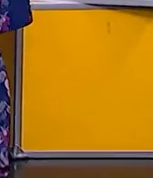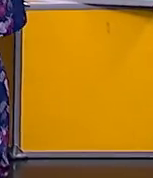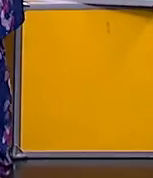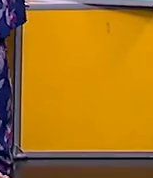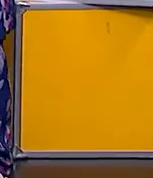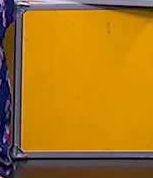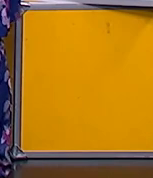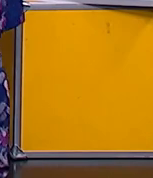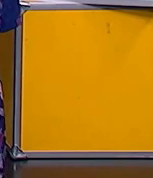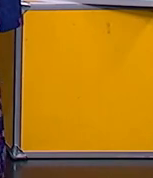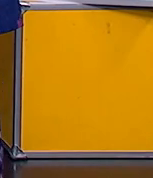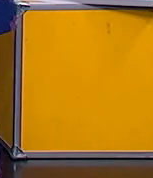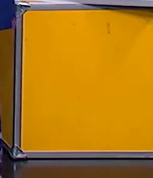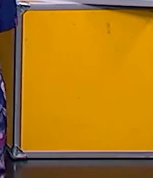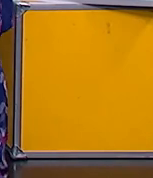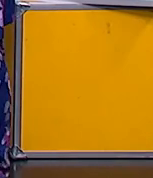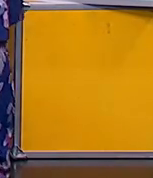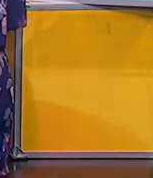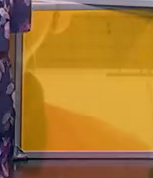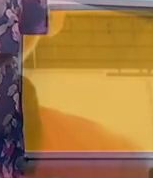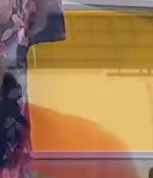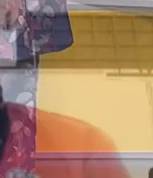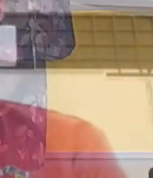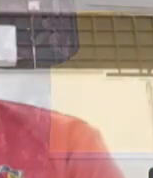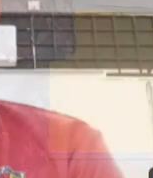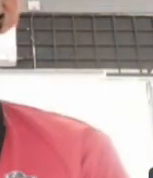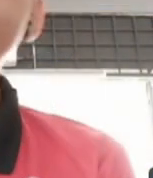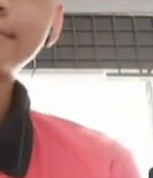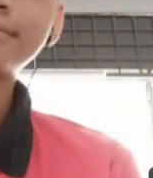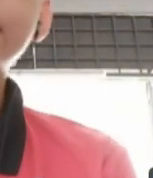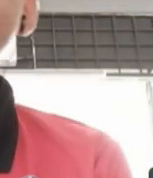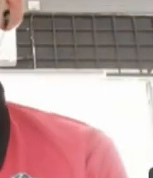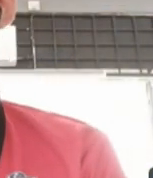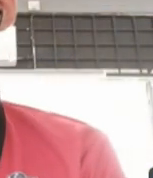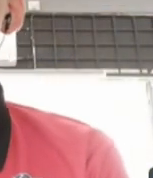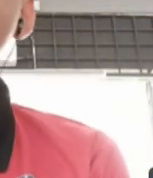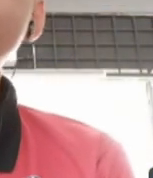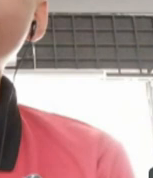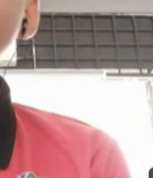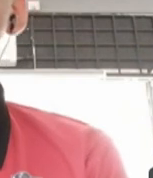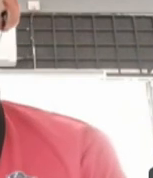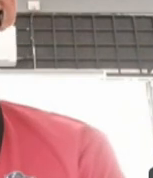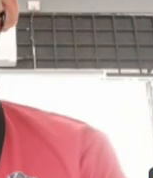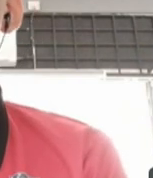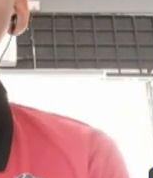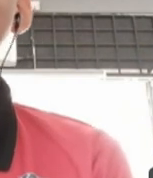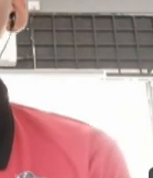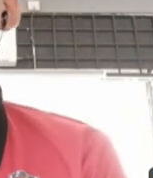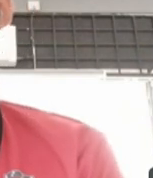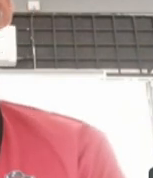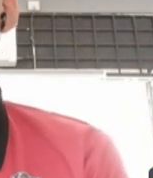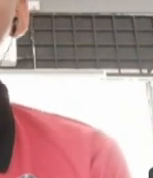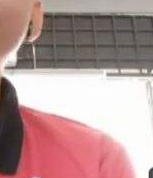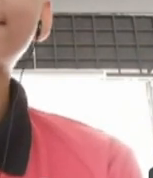ketika Dermaga jadi tegangan sepanjang masa keindahan